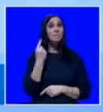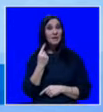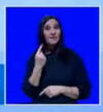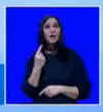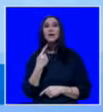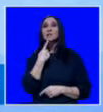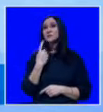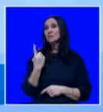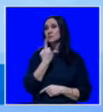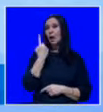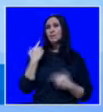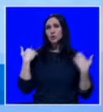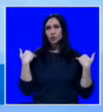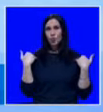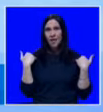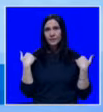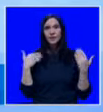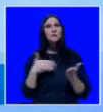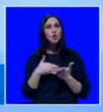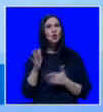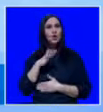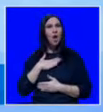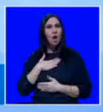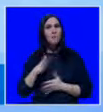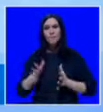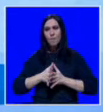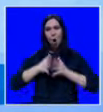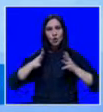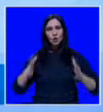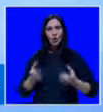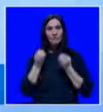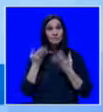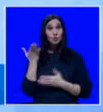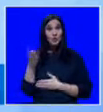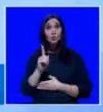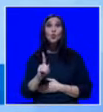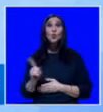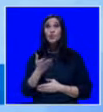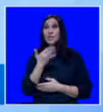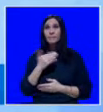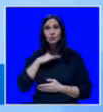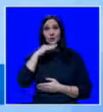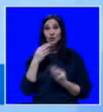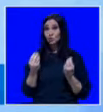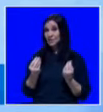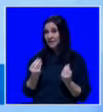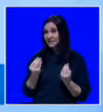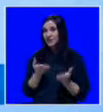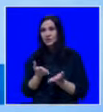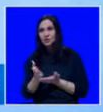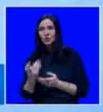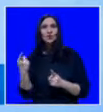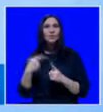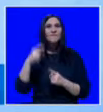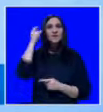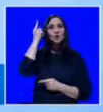върху самите студенти, защото ще има по-широка възможност за тези, които нямат достатъчно средства, да се насочат към